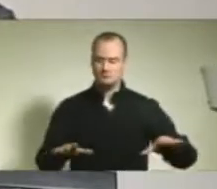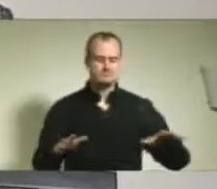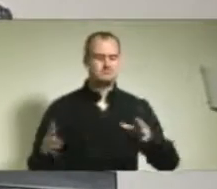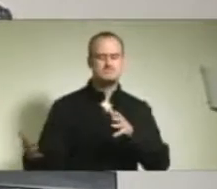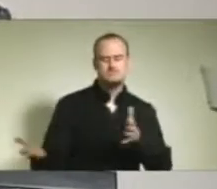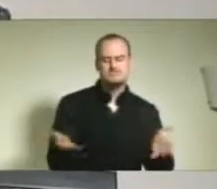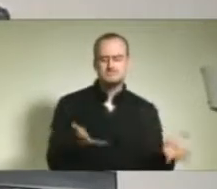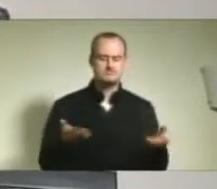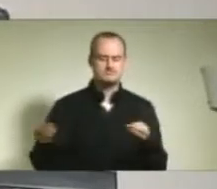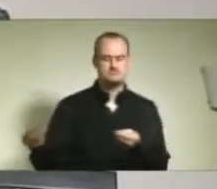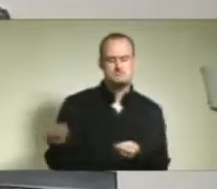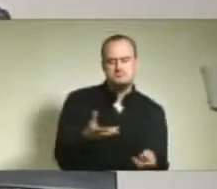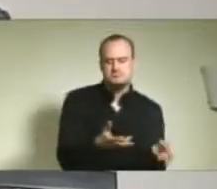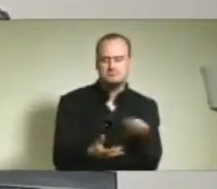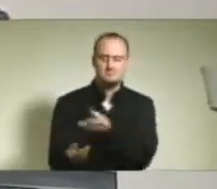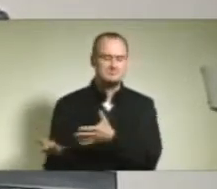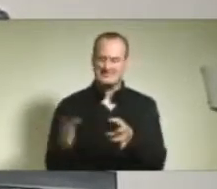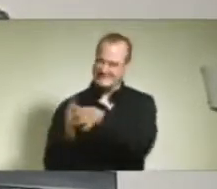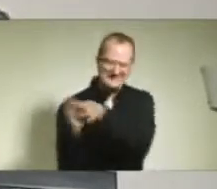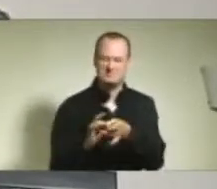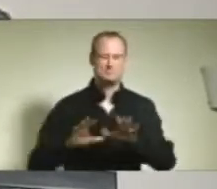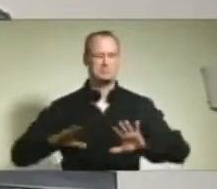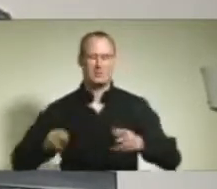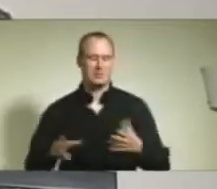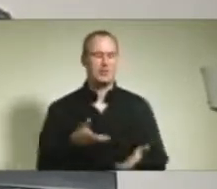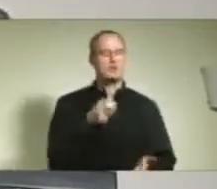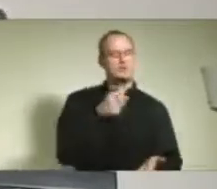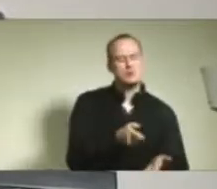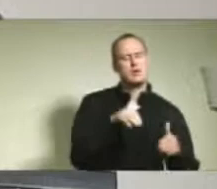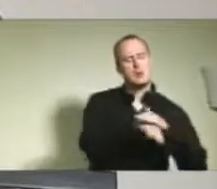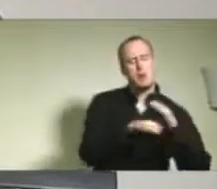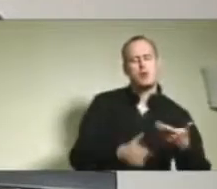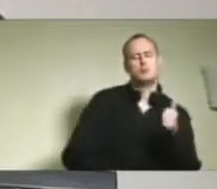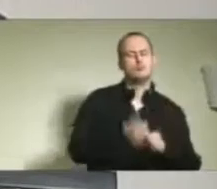avec son petit staff de banquiers sur les process, tout ça,